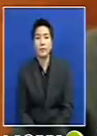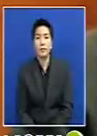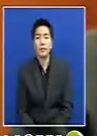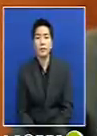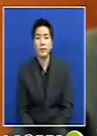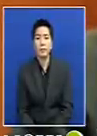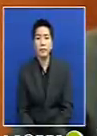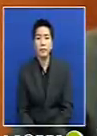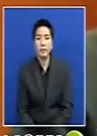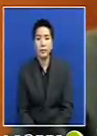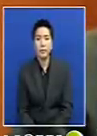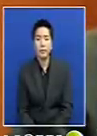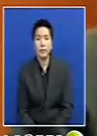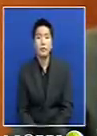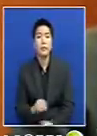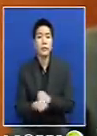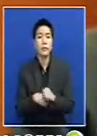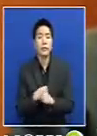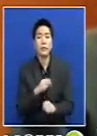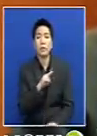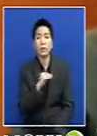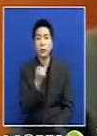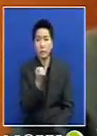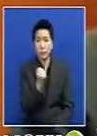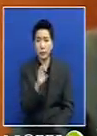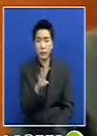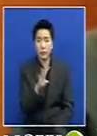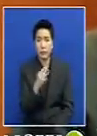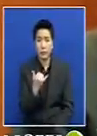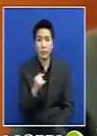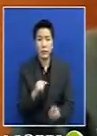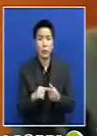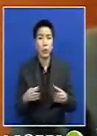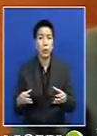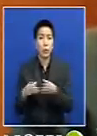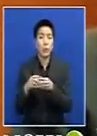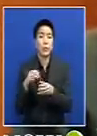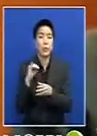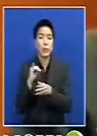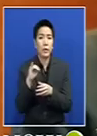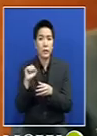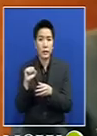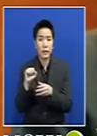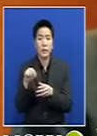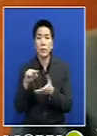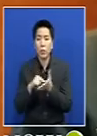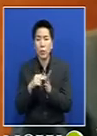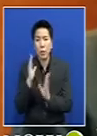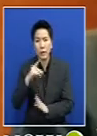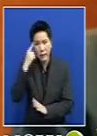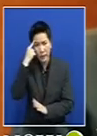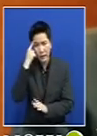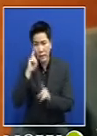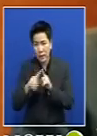สัญญาณหลังจากปี2014หลังจากการกำเนิดหรือการปรากฏตัวของปูไบเบสเนี่ยลักษณะของการก่อการร้ายใน